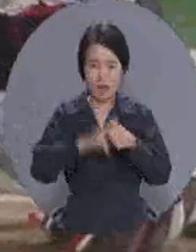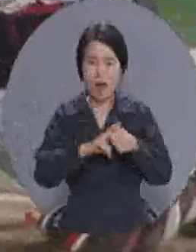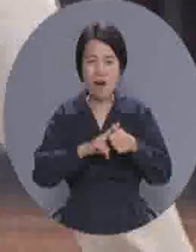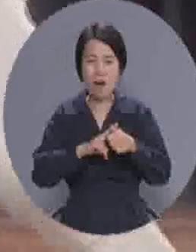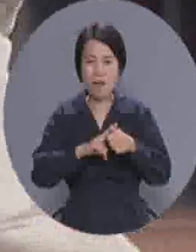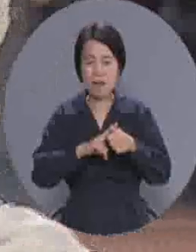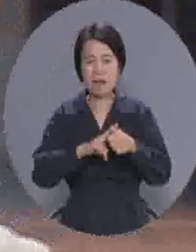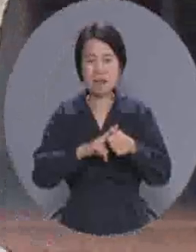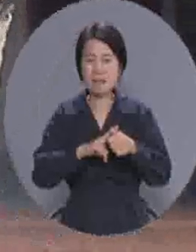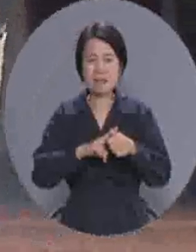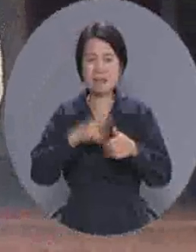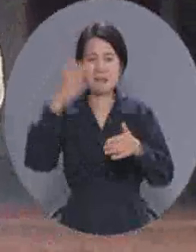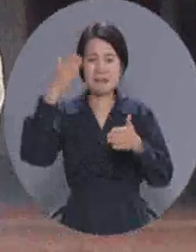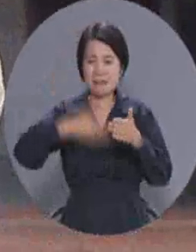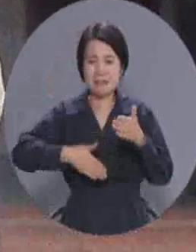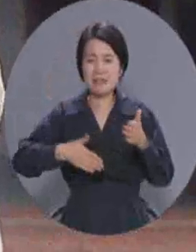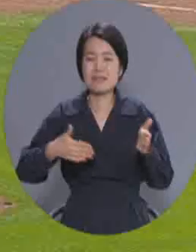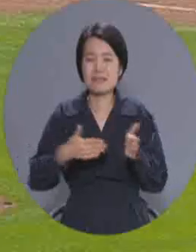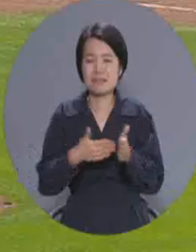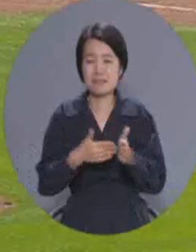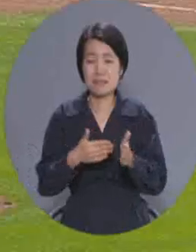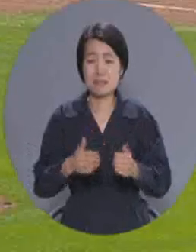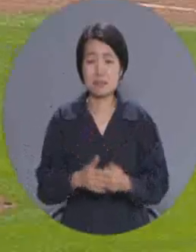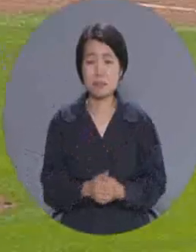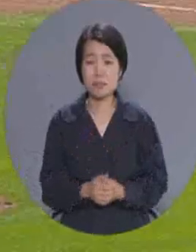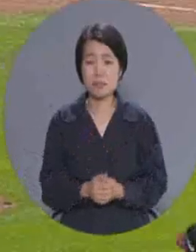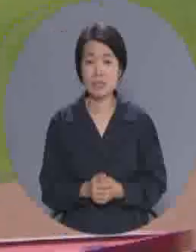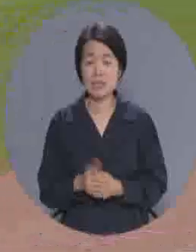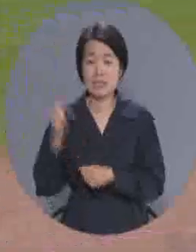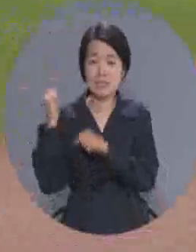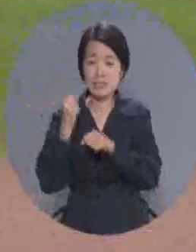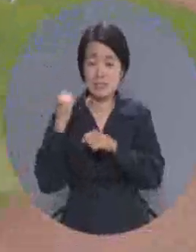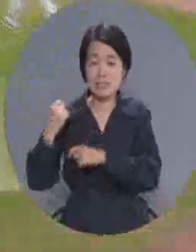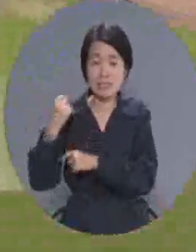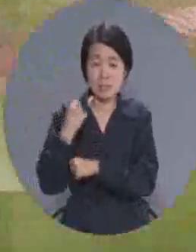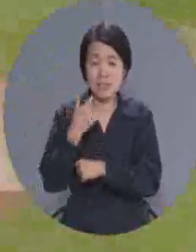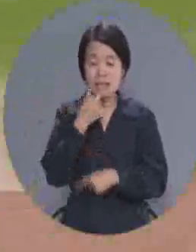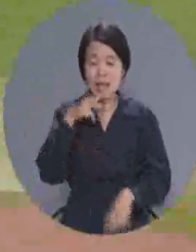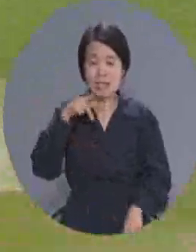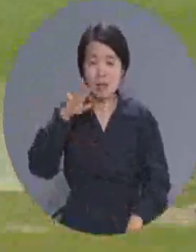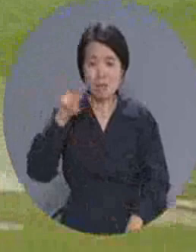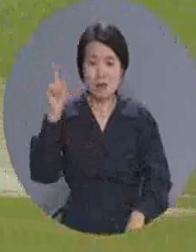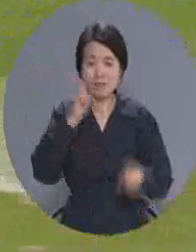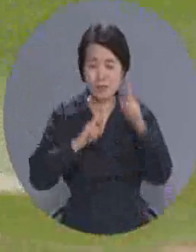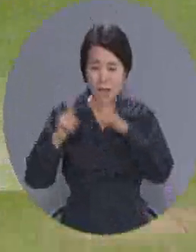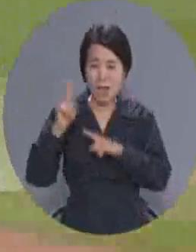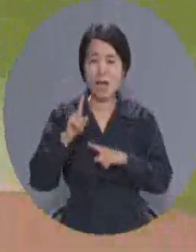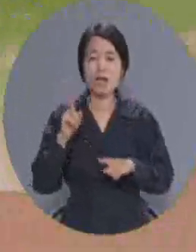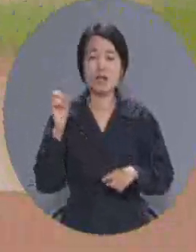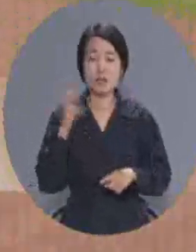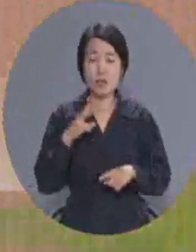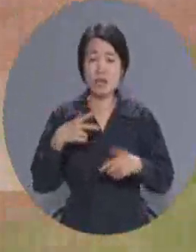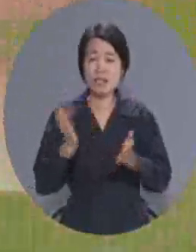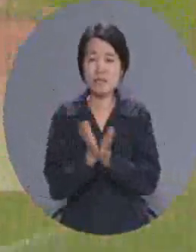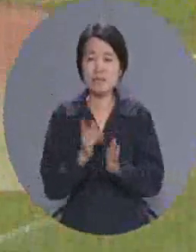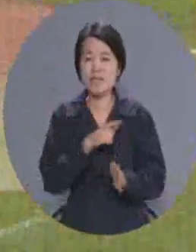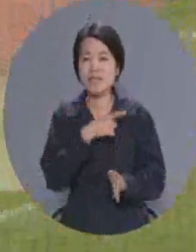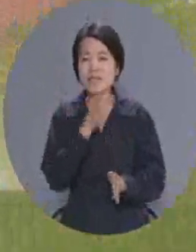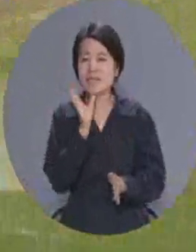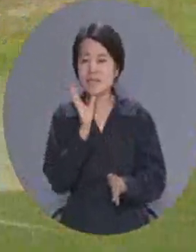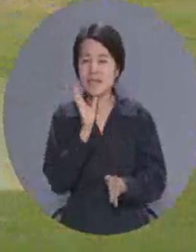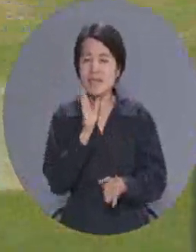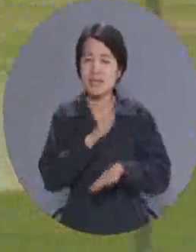넘보기도 했지만 딱 거기까지였습니다. 타선의 핵심이던 나성범의 부상에 이어서 팀 내 최고참